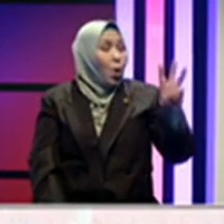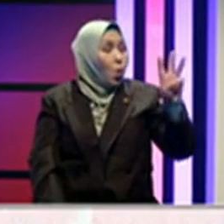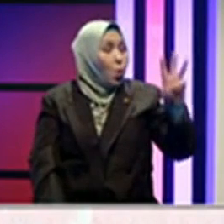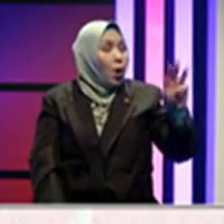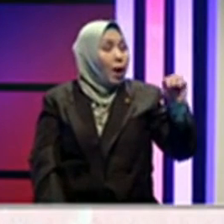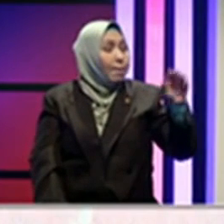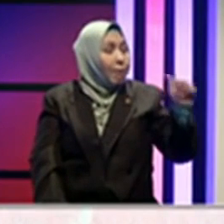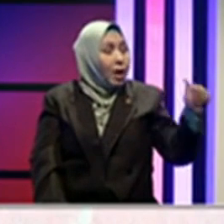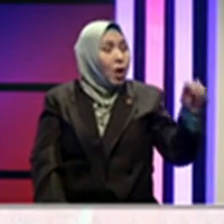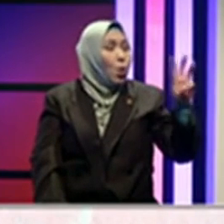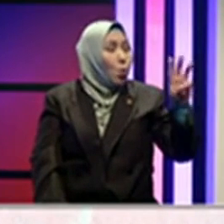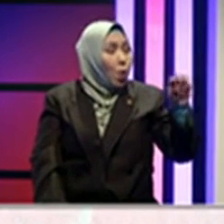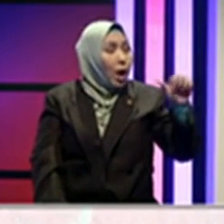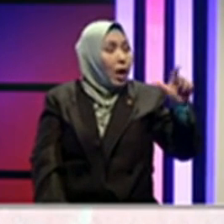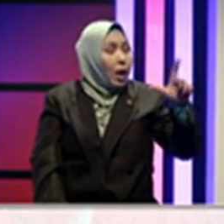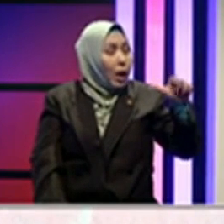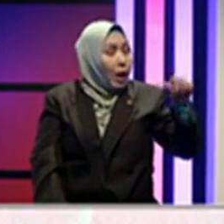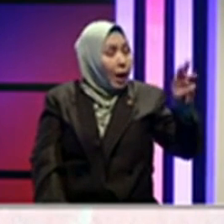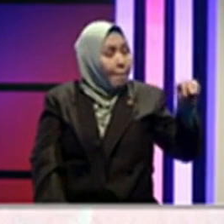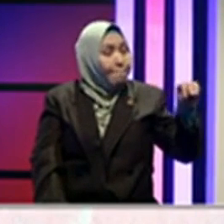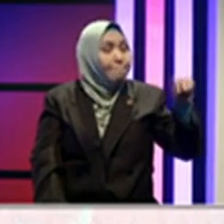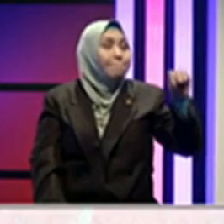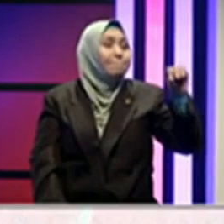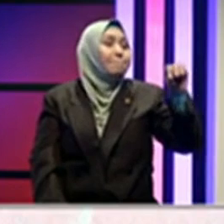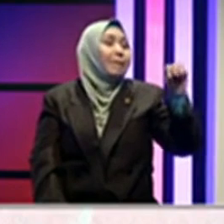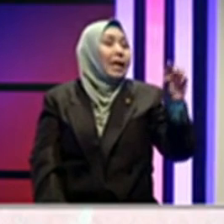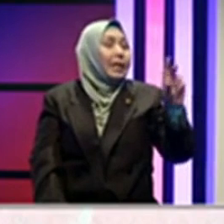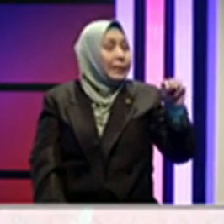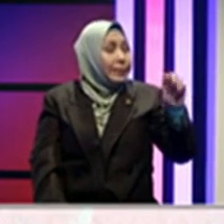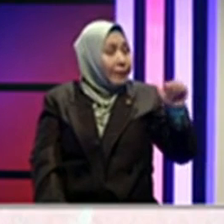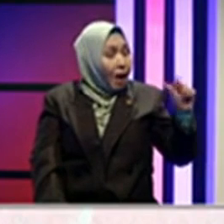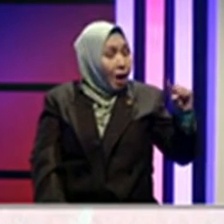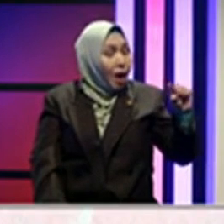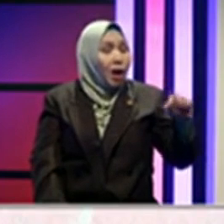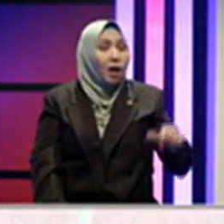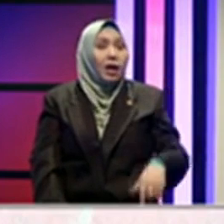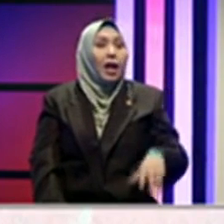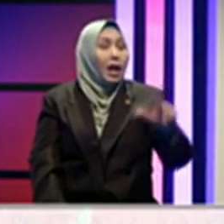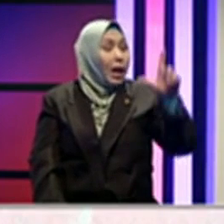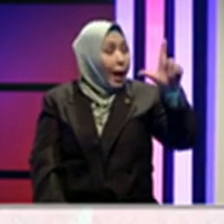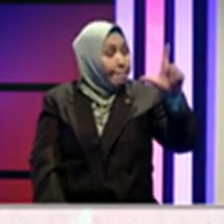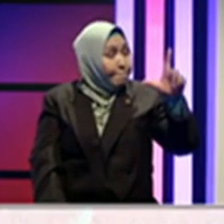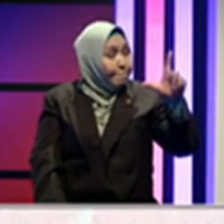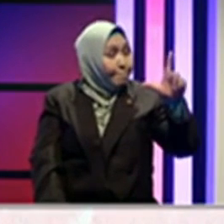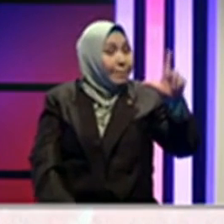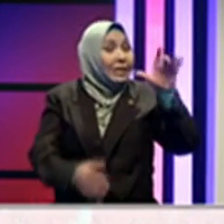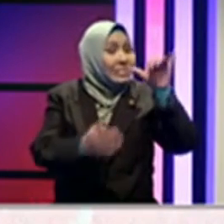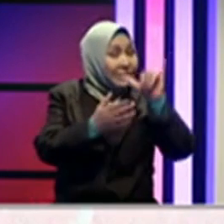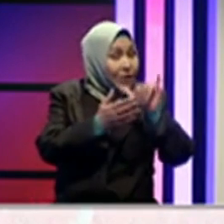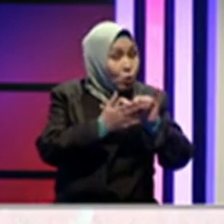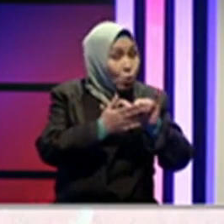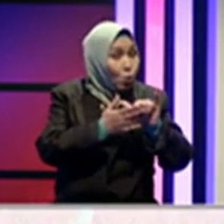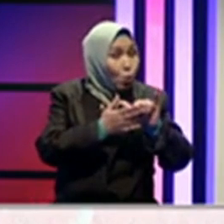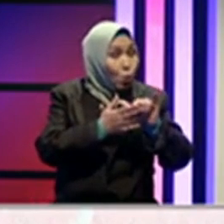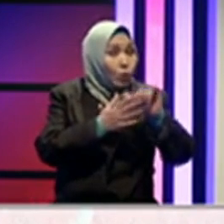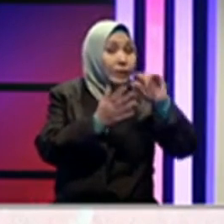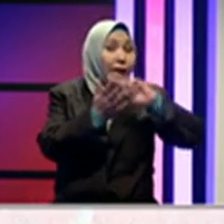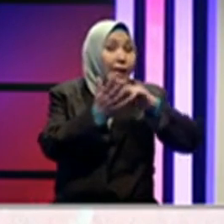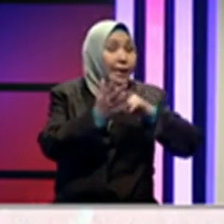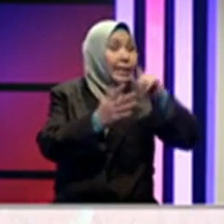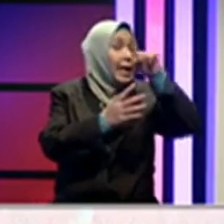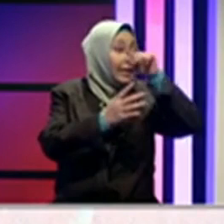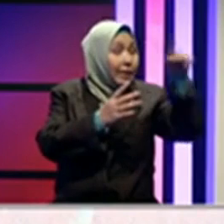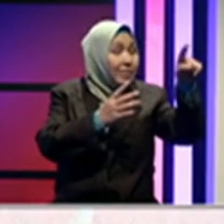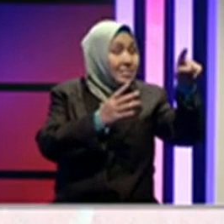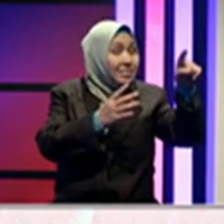Untunglah Wow namun Kenapa lam disitu berbaris di atas dan